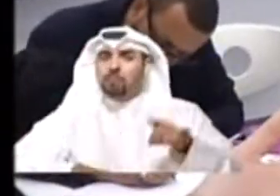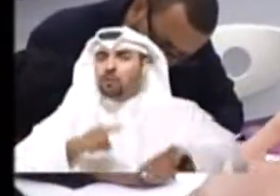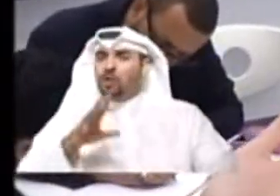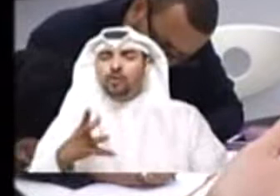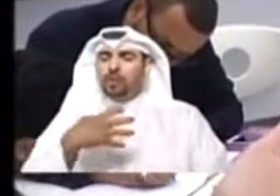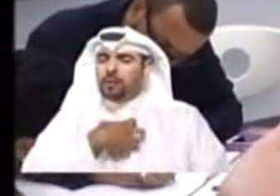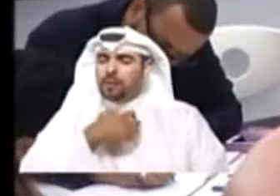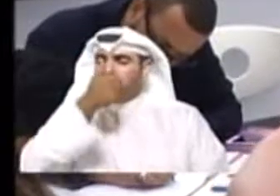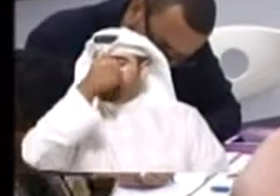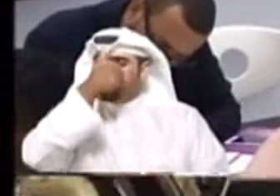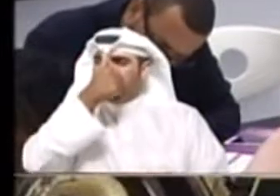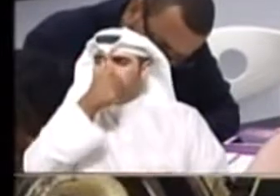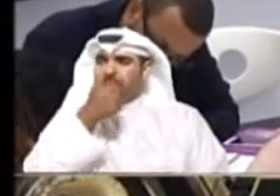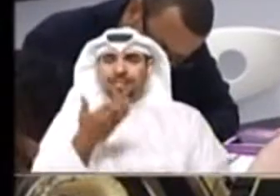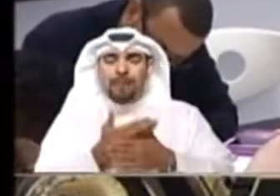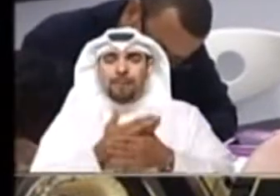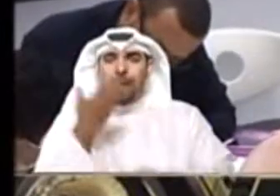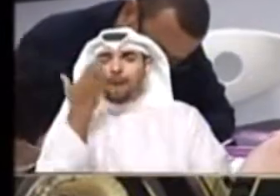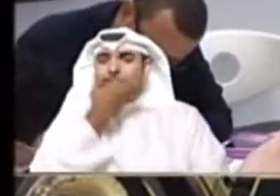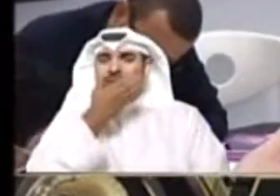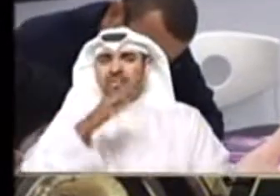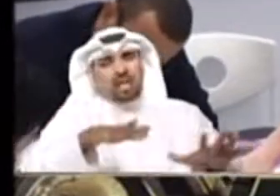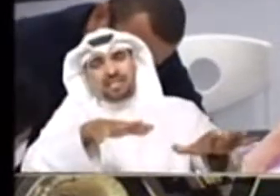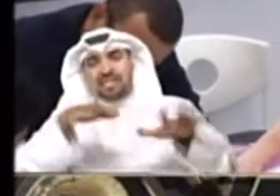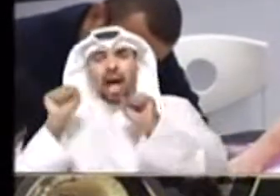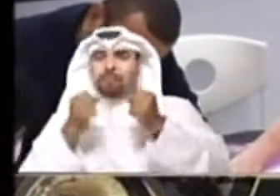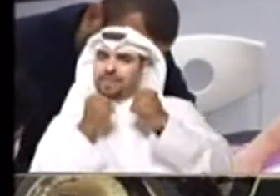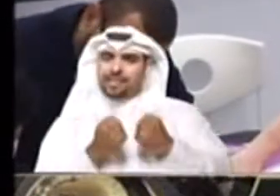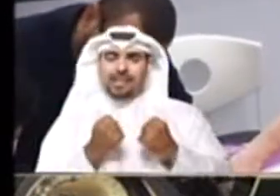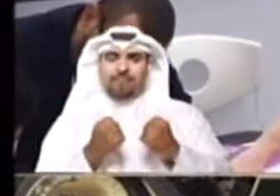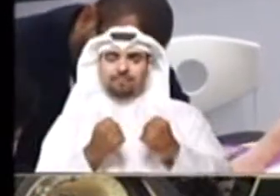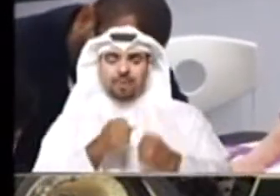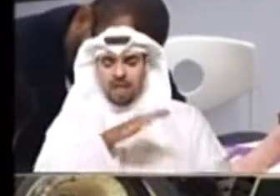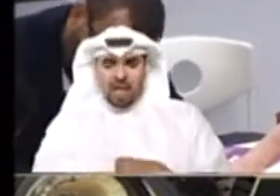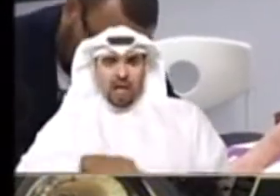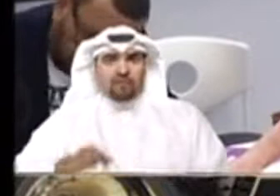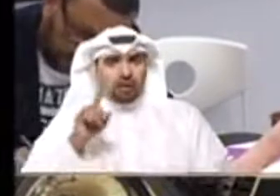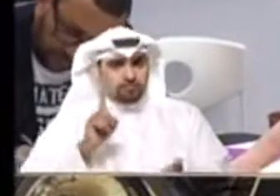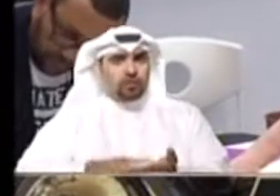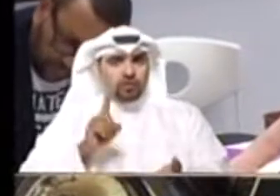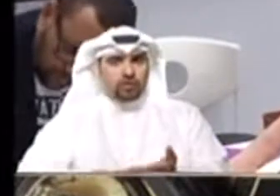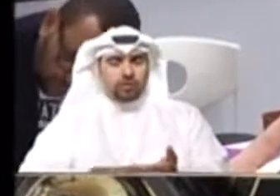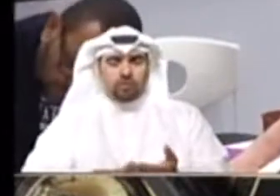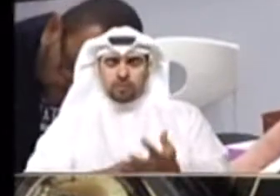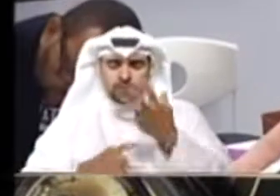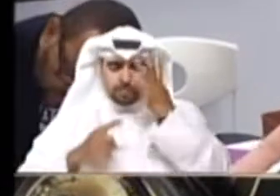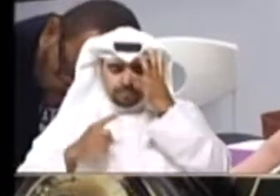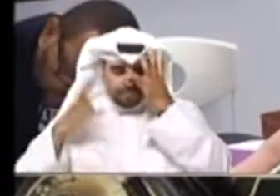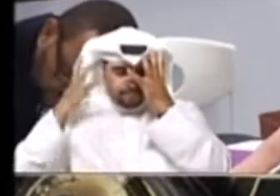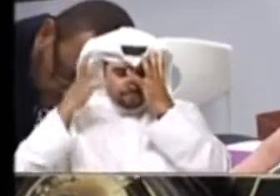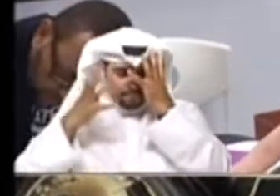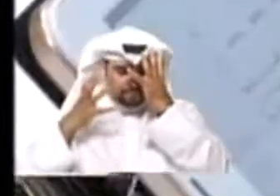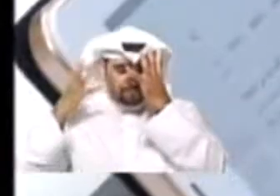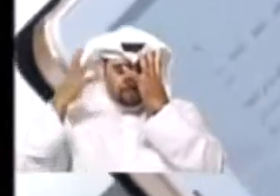في انعكاسات سلبية على العلاج. فغير أن الطفل يكون مصاب بالاكتئاب، بعضهم حتى العلاج ما يكون منتظم